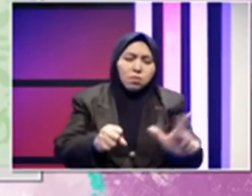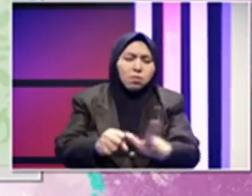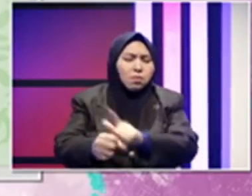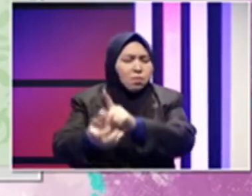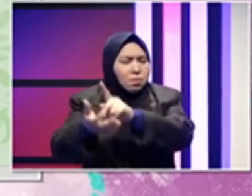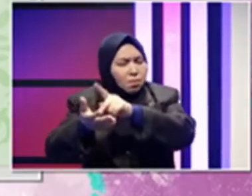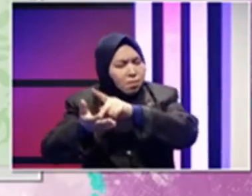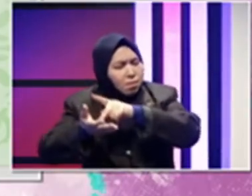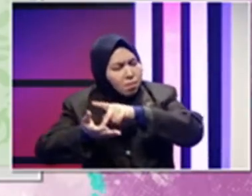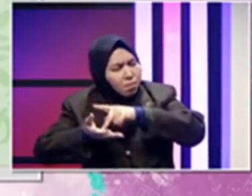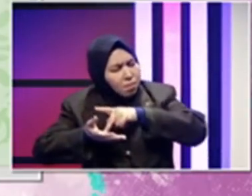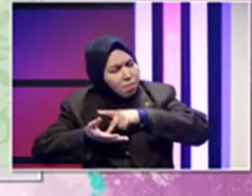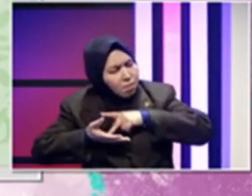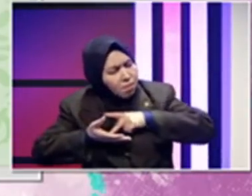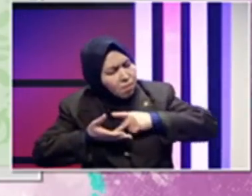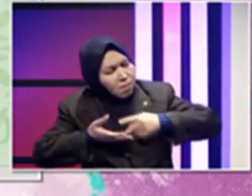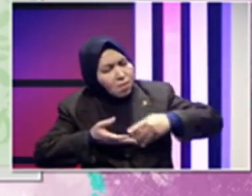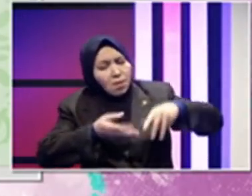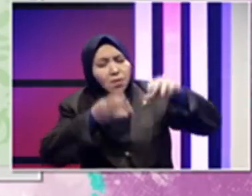أجورهم